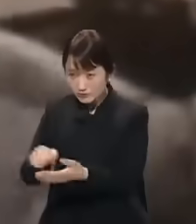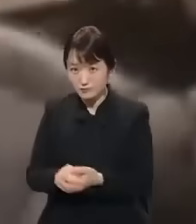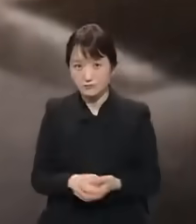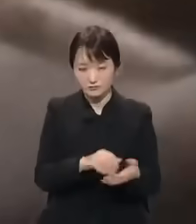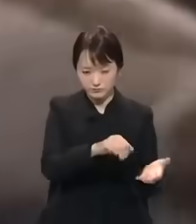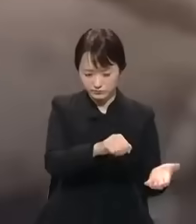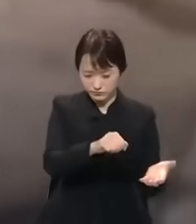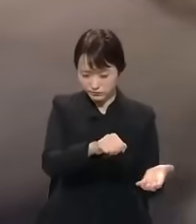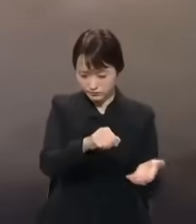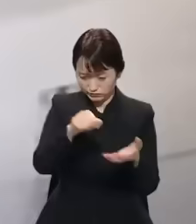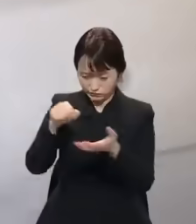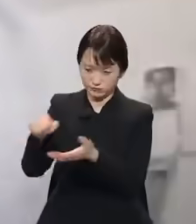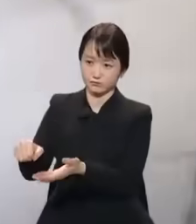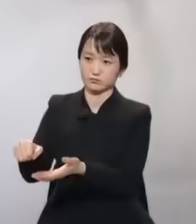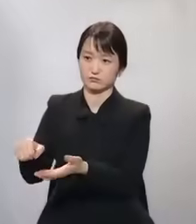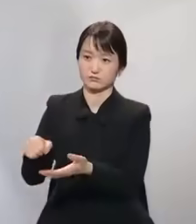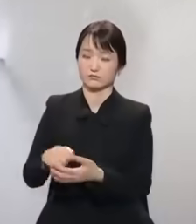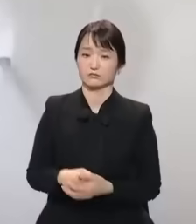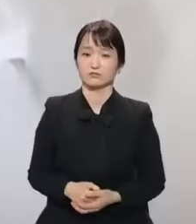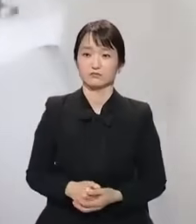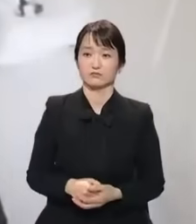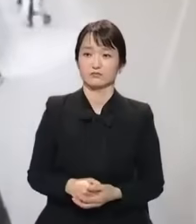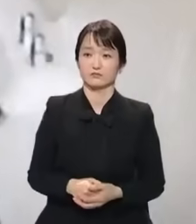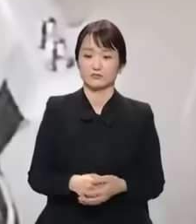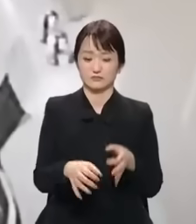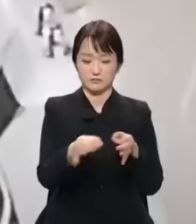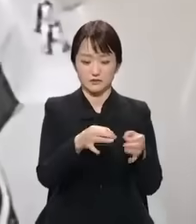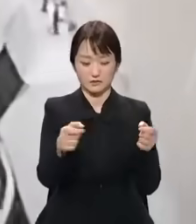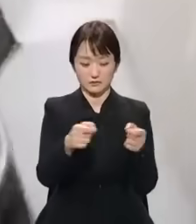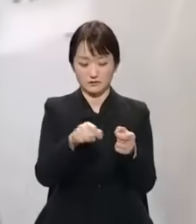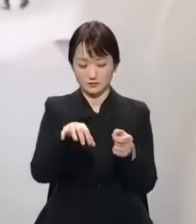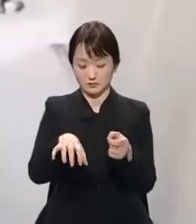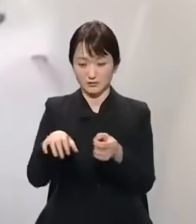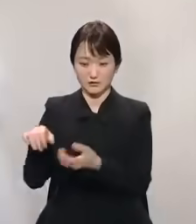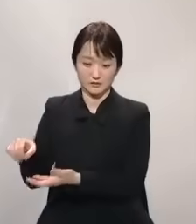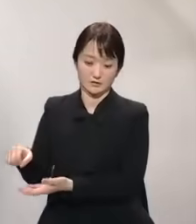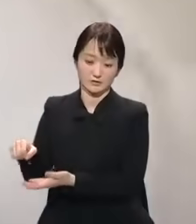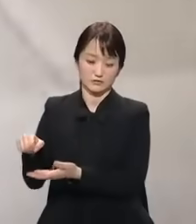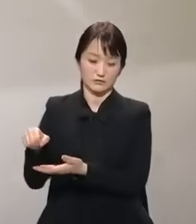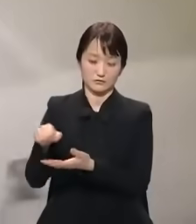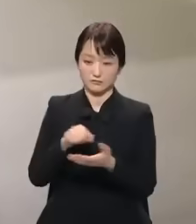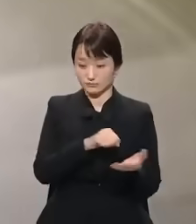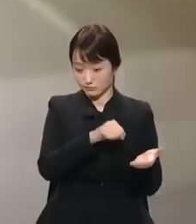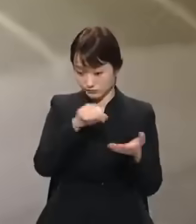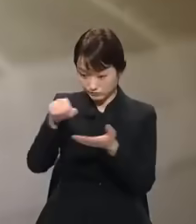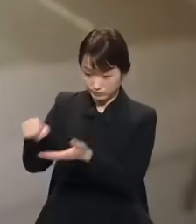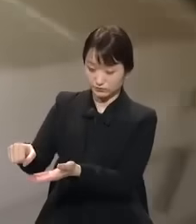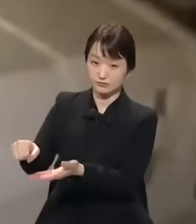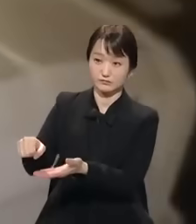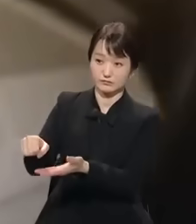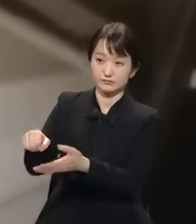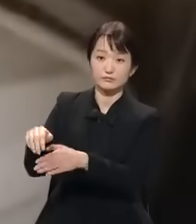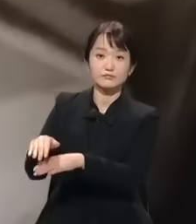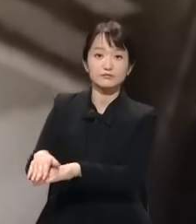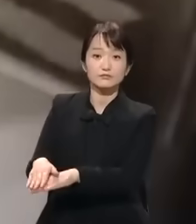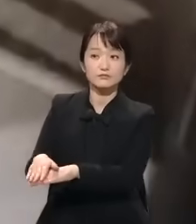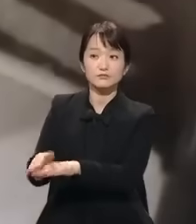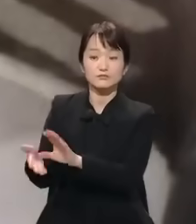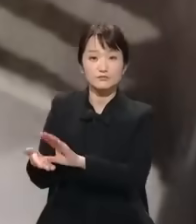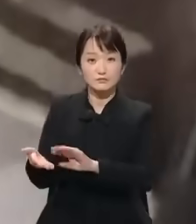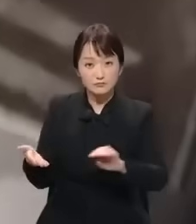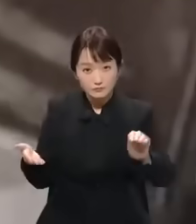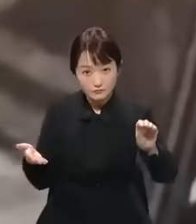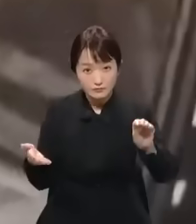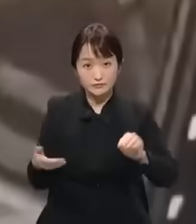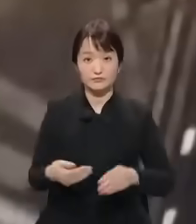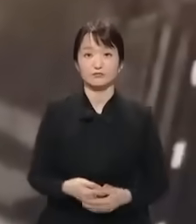가득 묵직하게 저 들고 가는데요. 자, 문 앞으로 직접 배달 서비스까지 한 건물 귀퉁이에 저렇게 내려놓더니 쿨하게